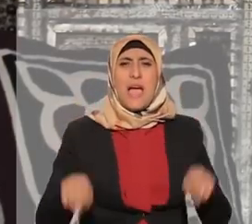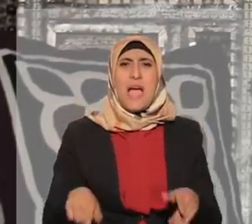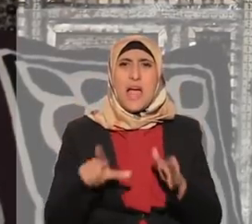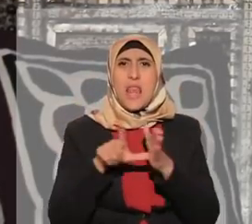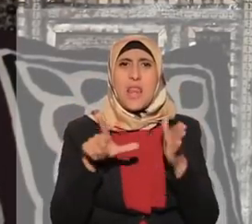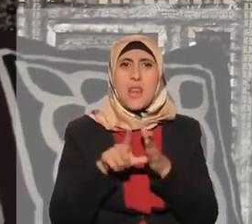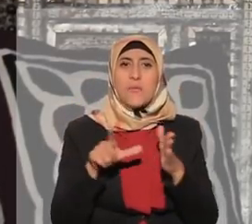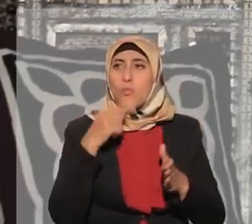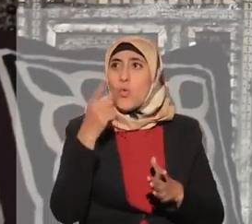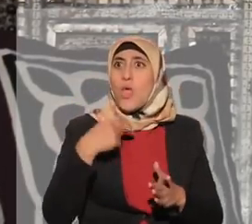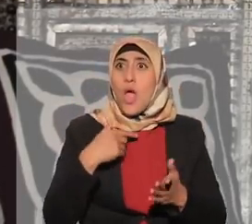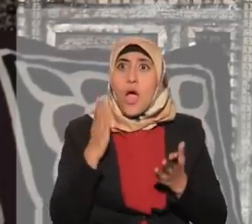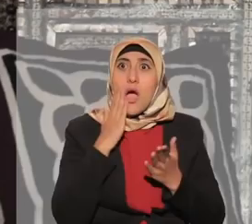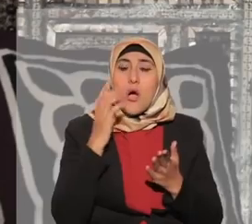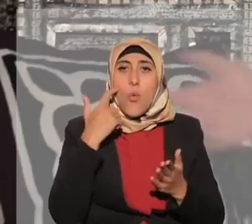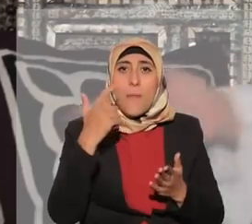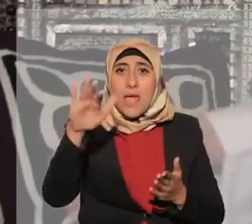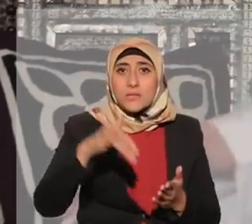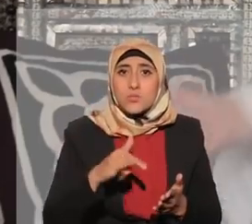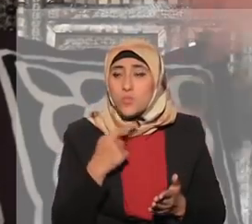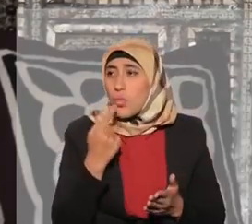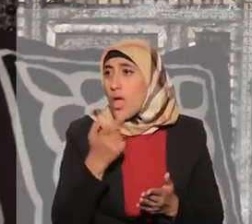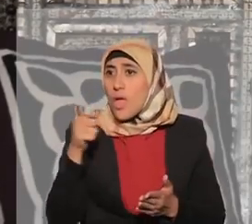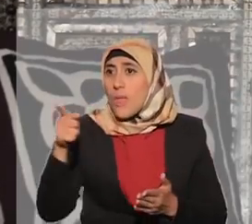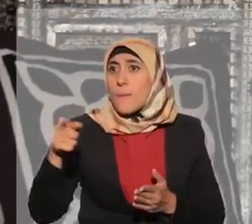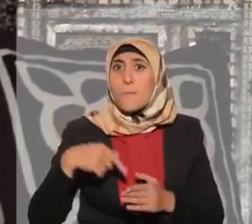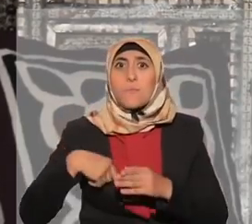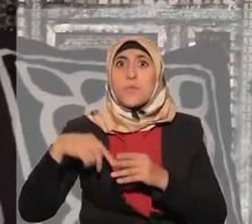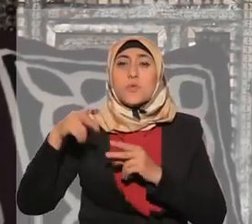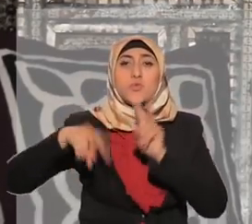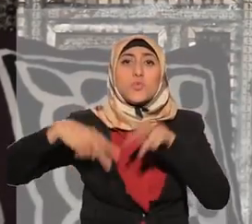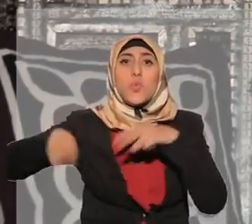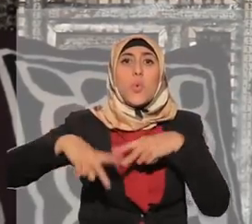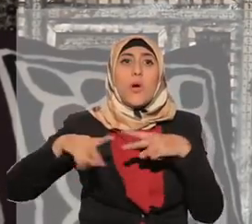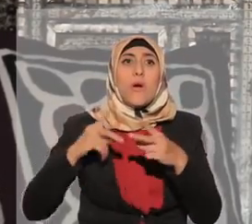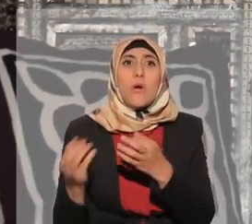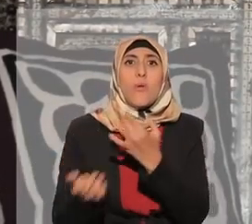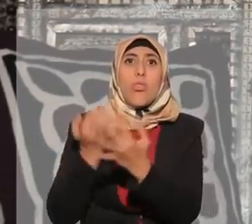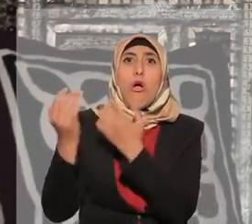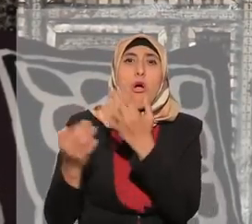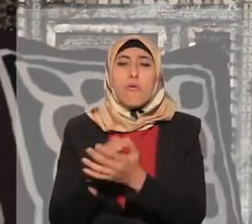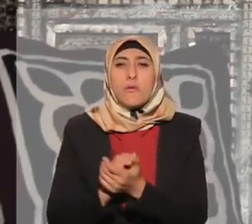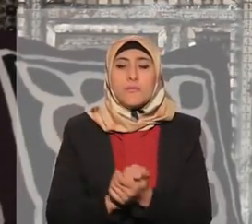يخبرني بأن السوق احترق، فخرجنا جميعا يعني في هلع على دكاكيننا،